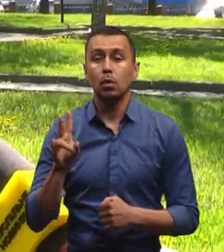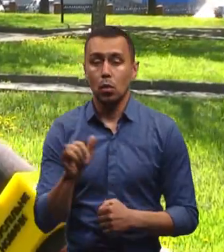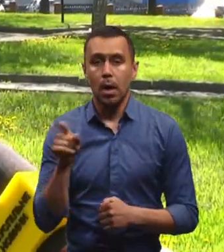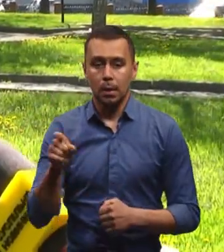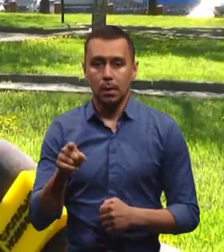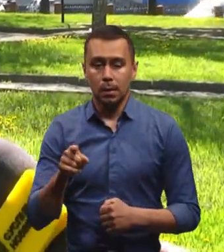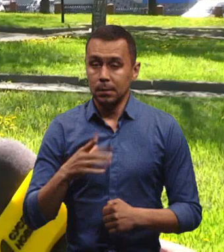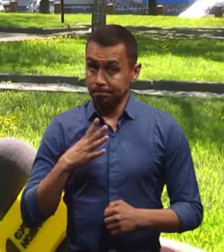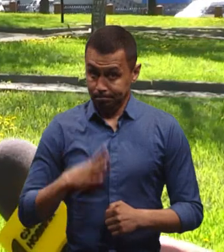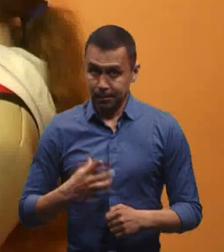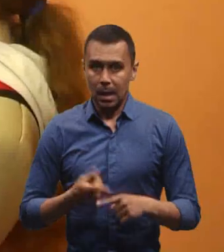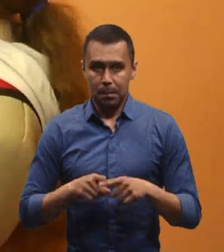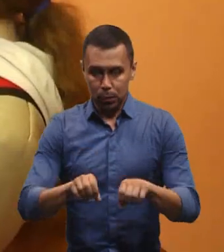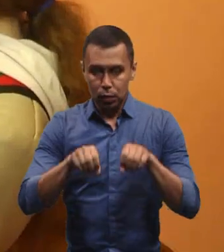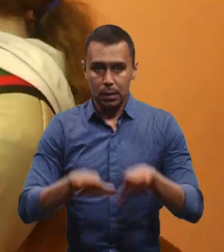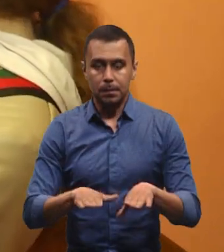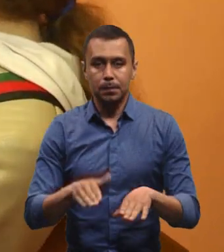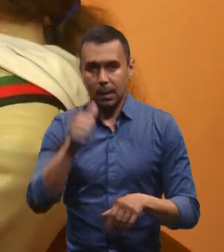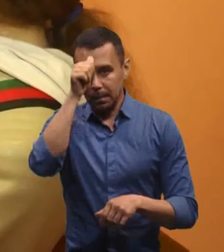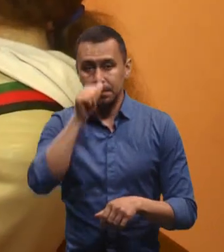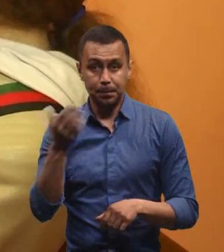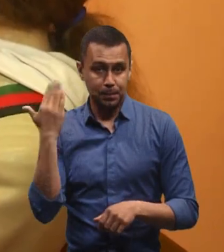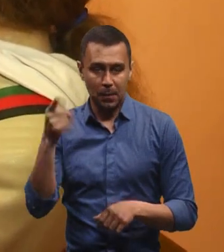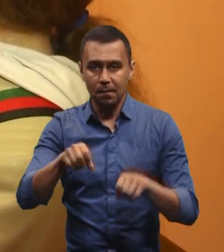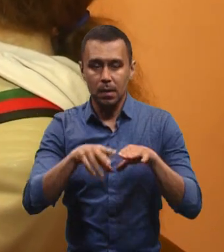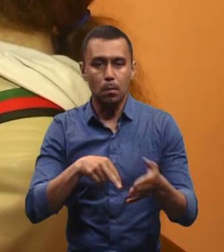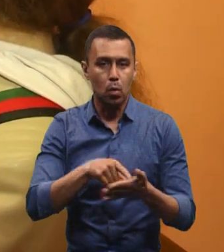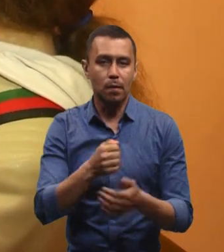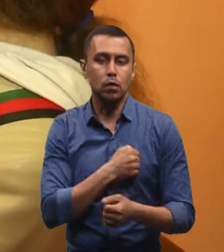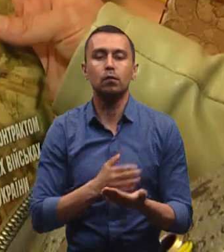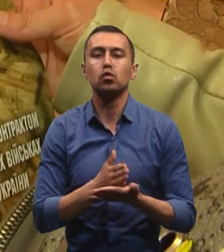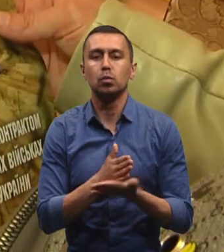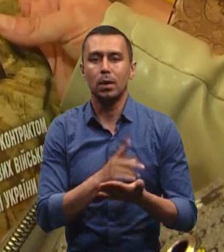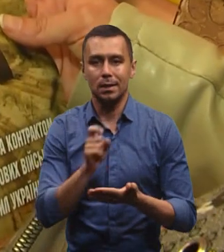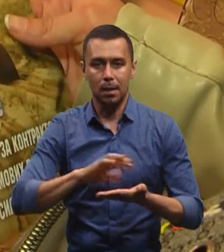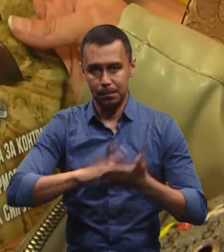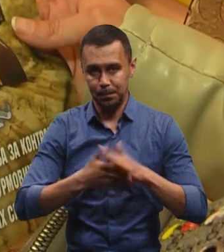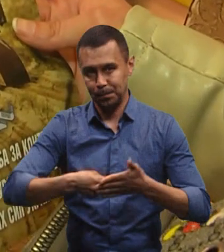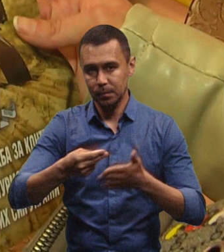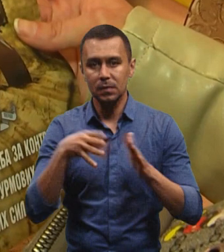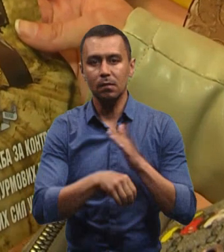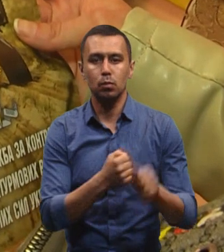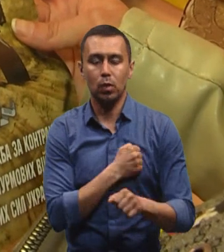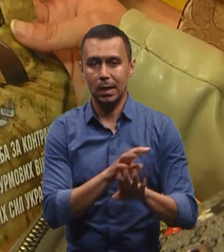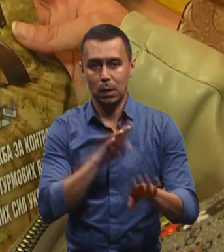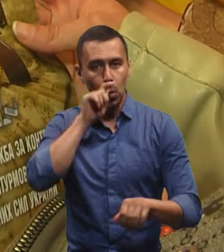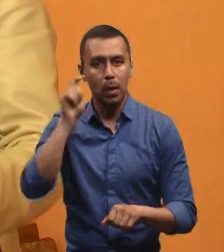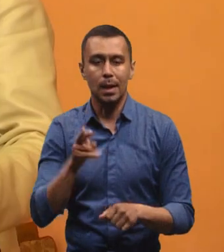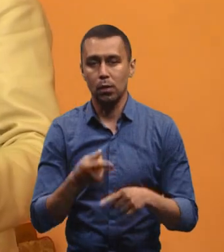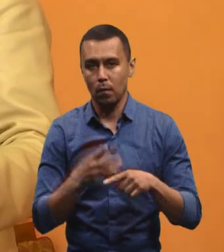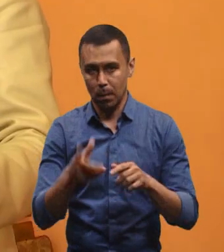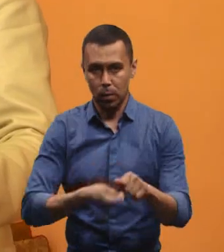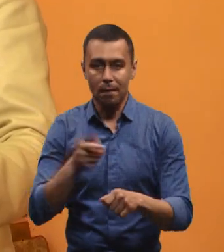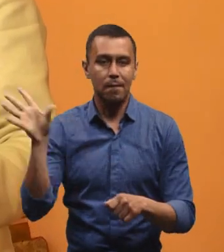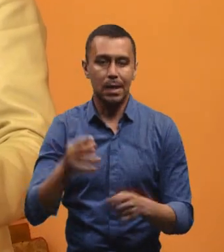вони смирились з цим рішенням. Місяць тому Інна вирішила проходити військову службу за контрактом в Збройних силах України. Для цього вже